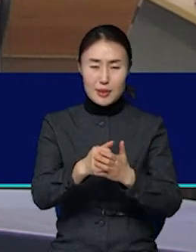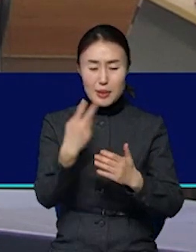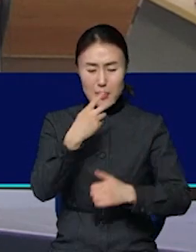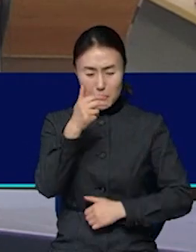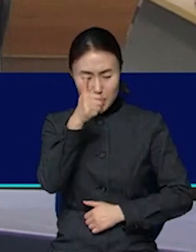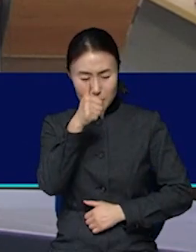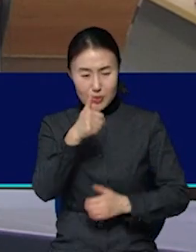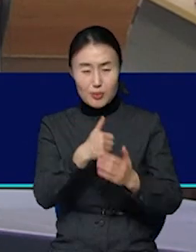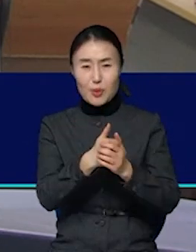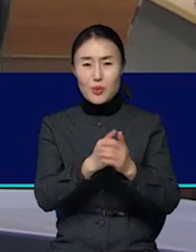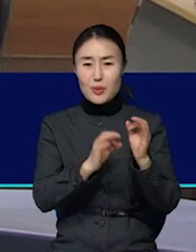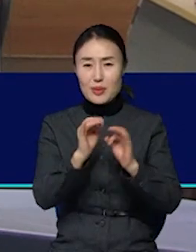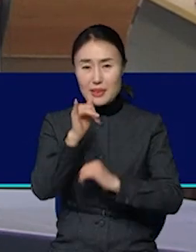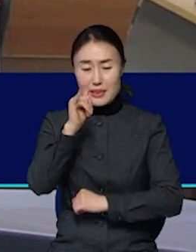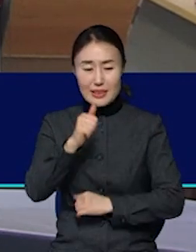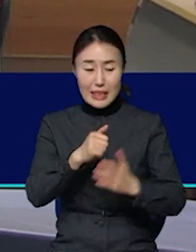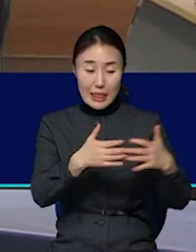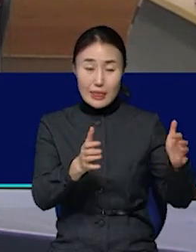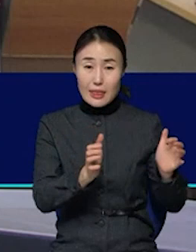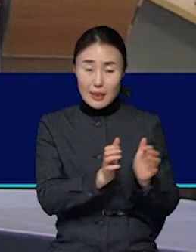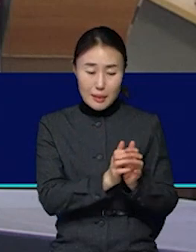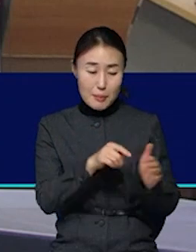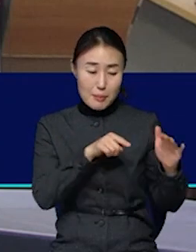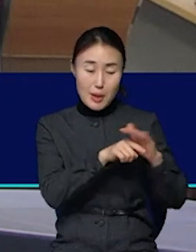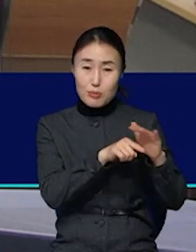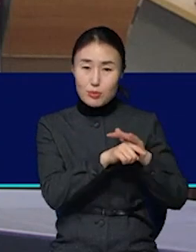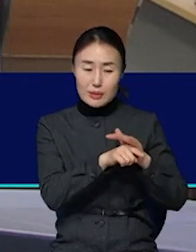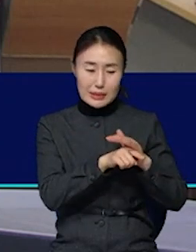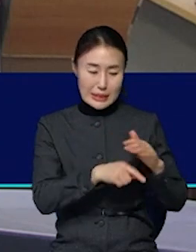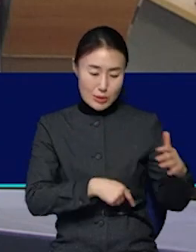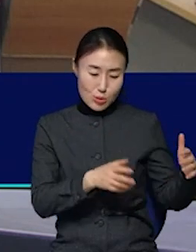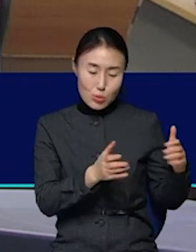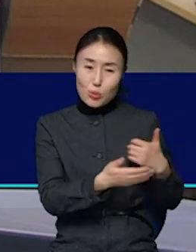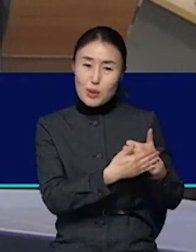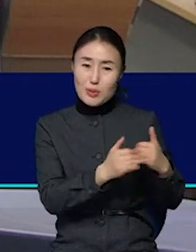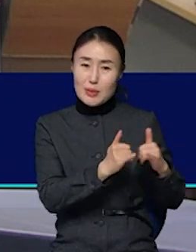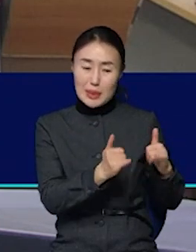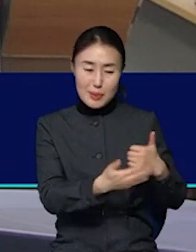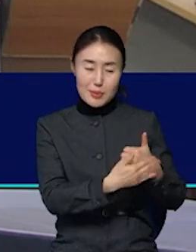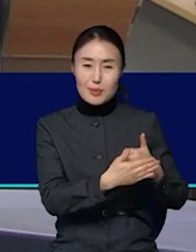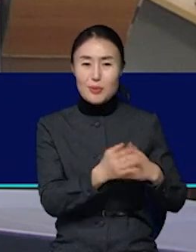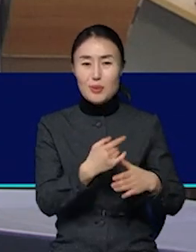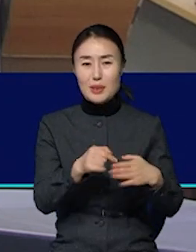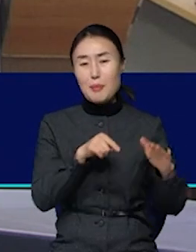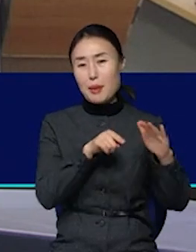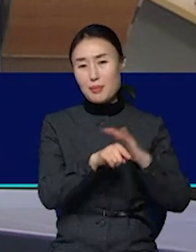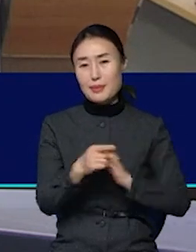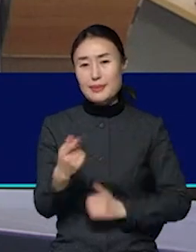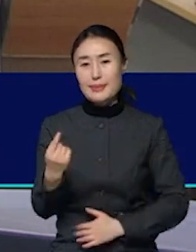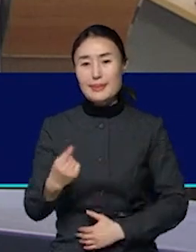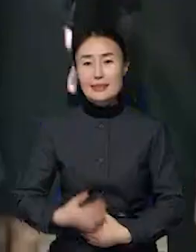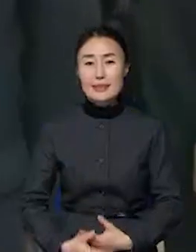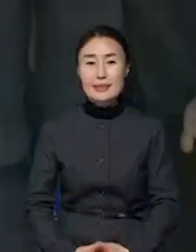가운데 당의 심장부를 돌며 지지층 결집에 나선 걸로 보입니다 정의진 기자입니다